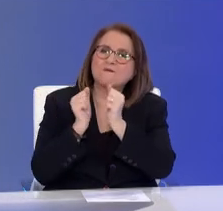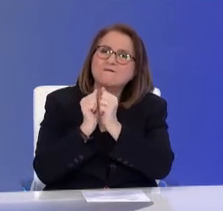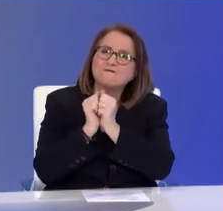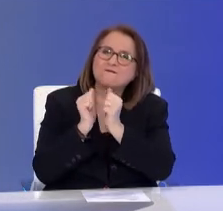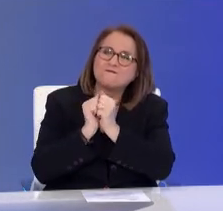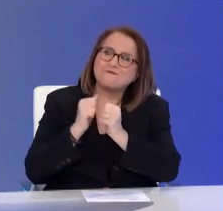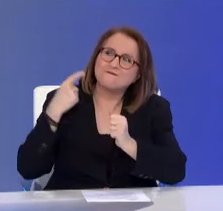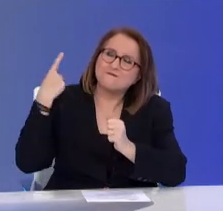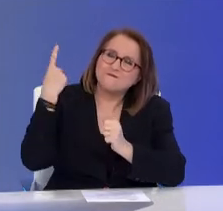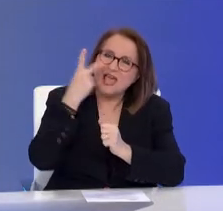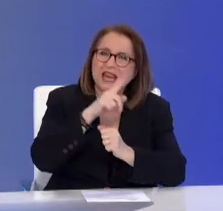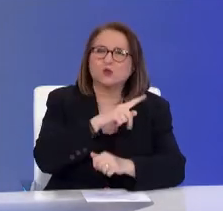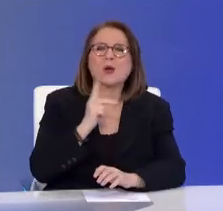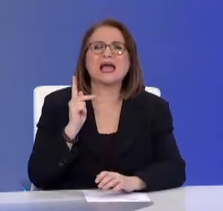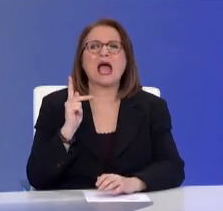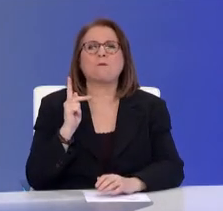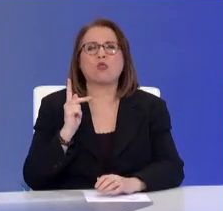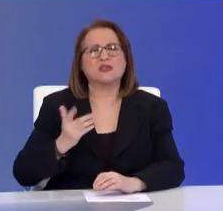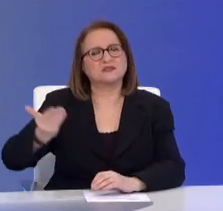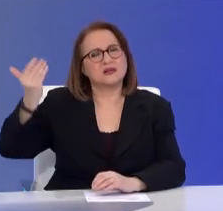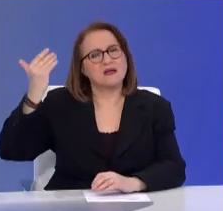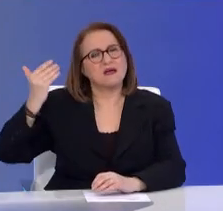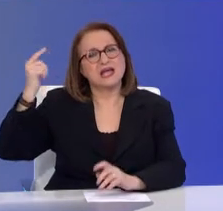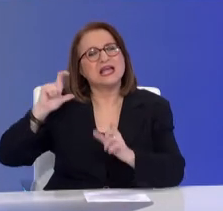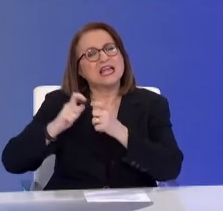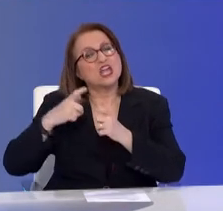που πραγματικά